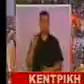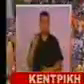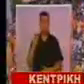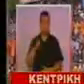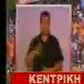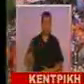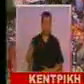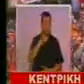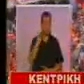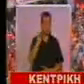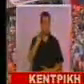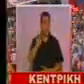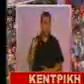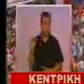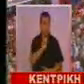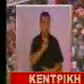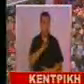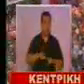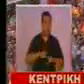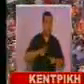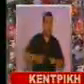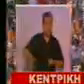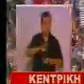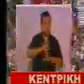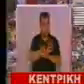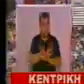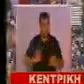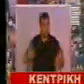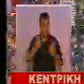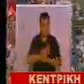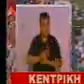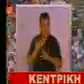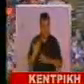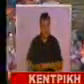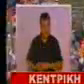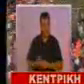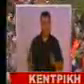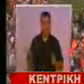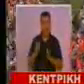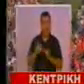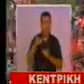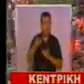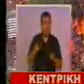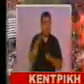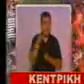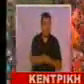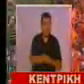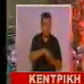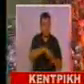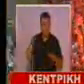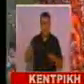Πόσο είναι προετοιμασμένος ο λαός για μια τέτοια εξέλιξη? Εμείς ως